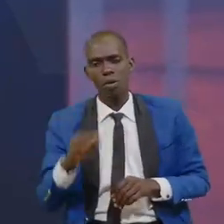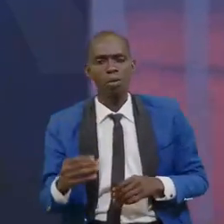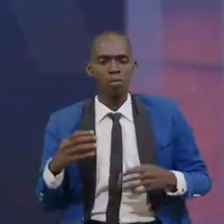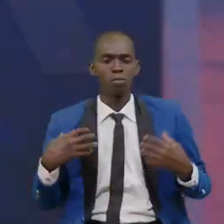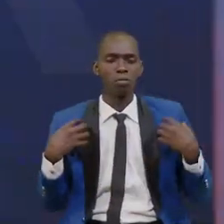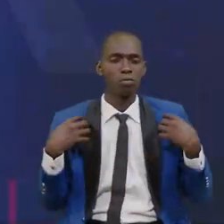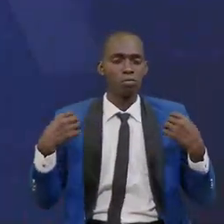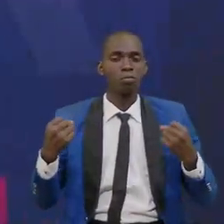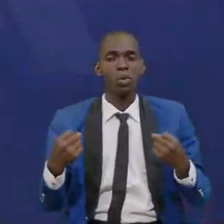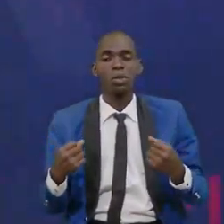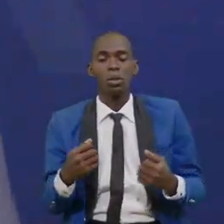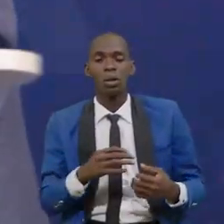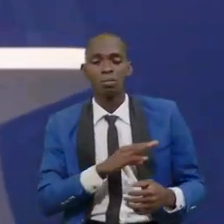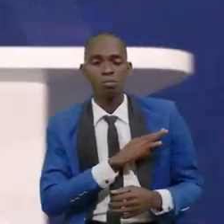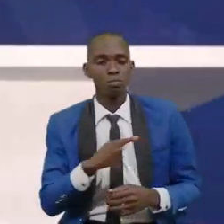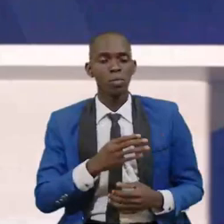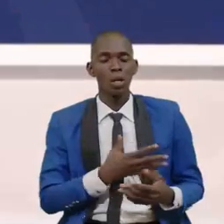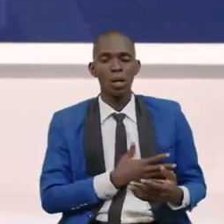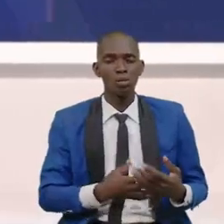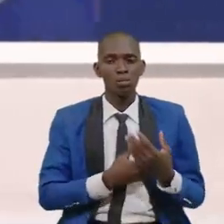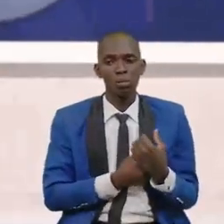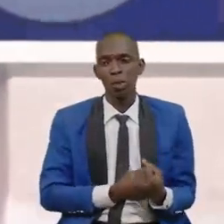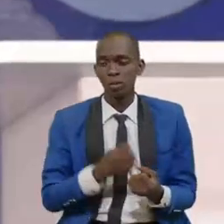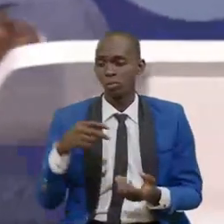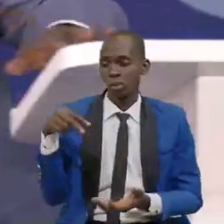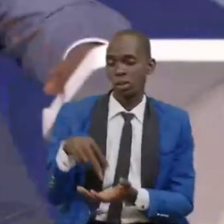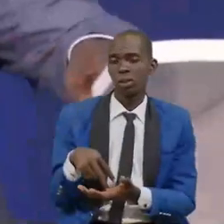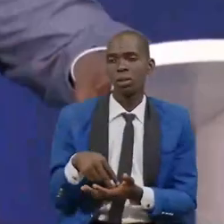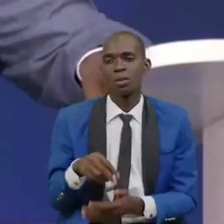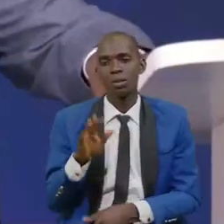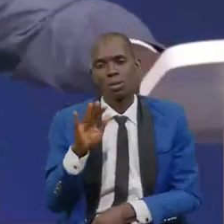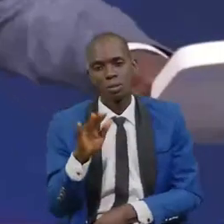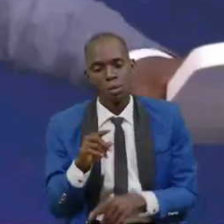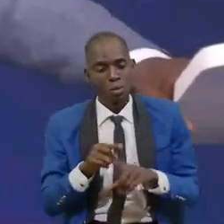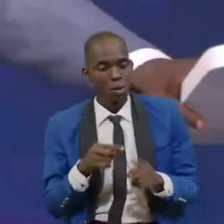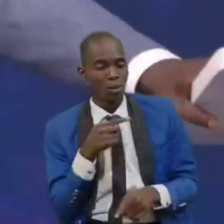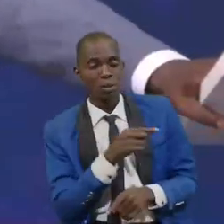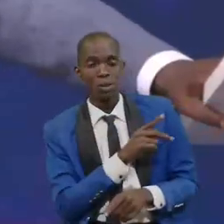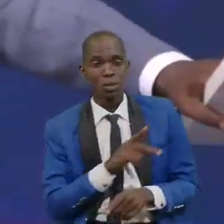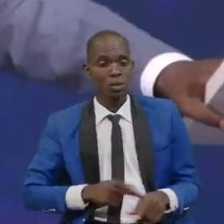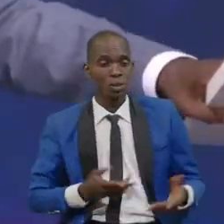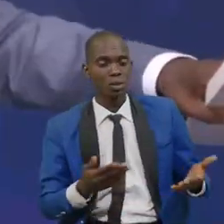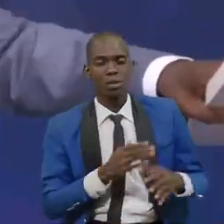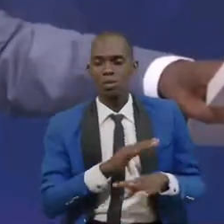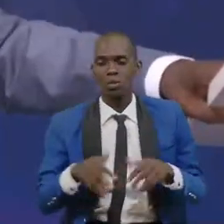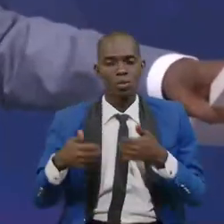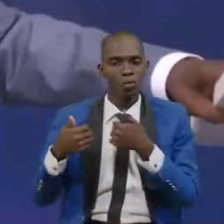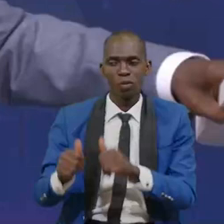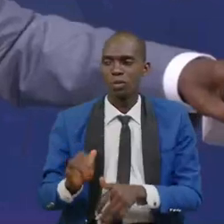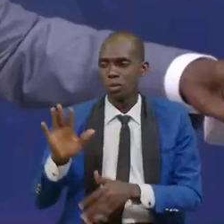à... Comprends, pour Nebuchadnezzar, ne suis pas ses principes.